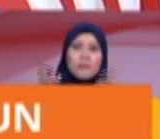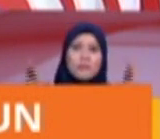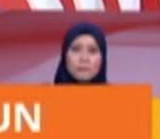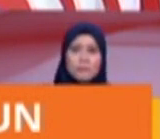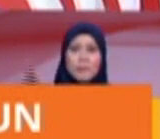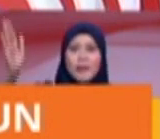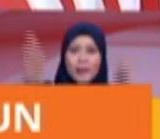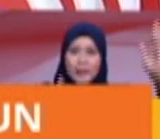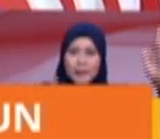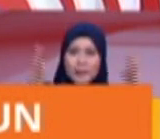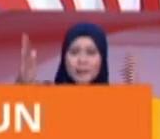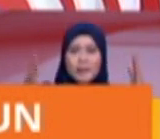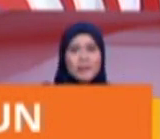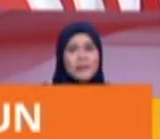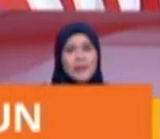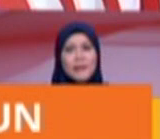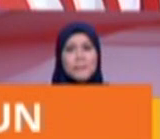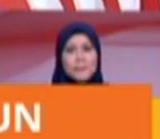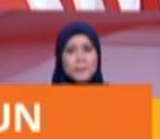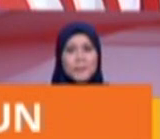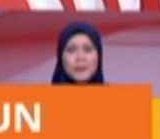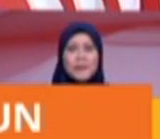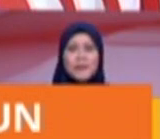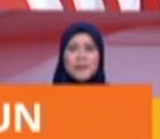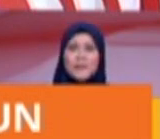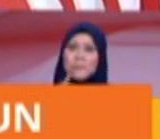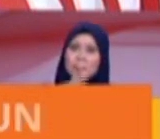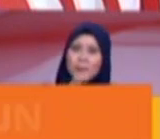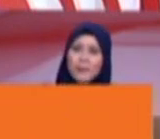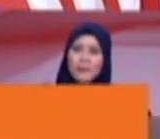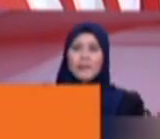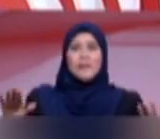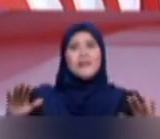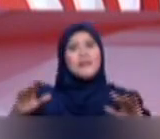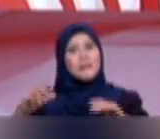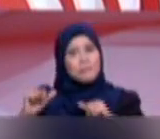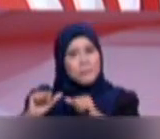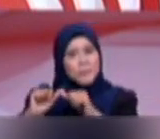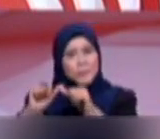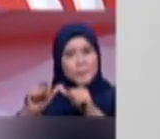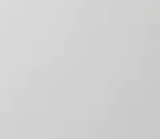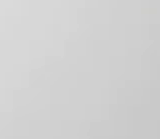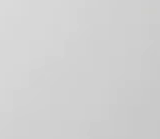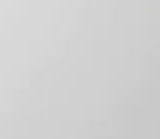tercinta ini sejahtera dan sentosa selama-lamanya.